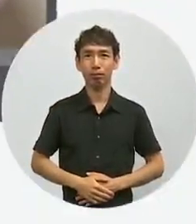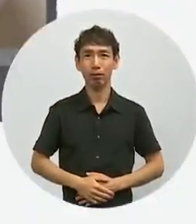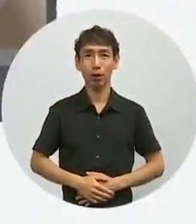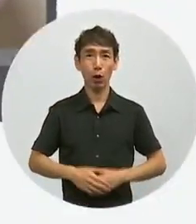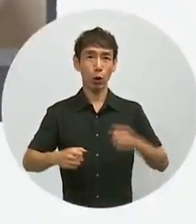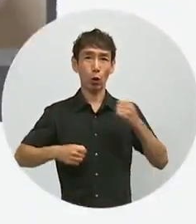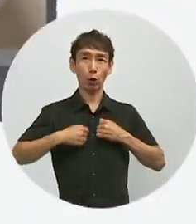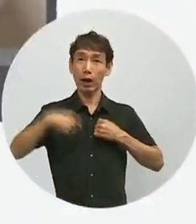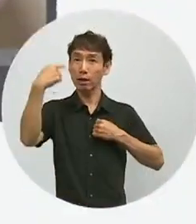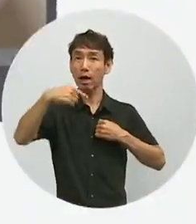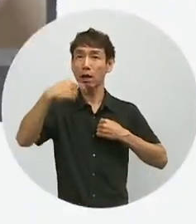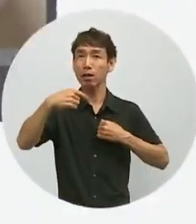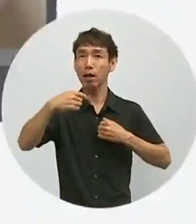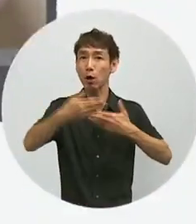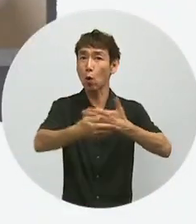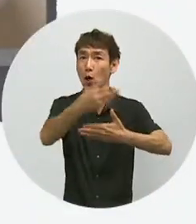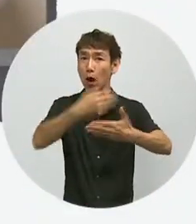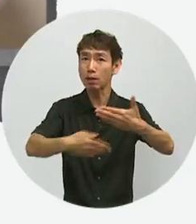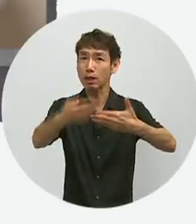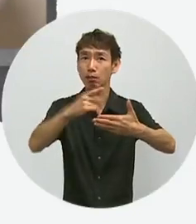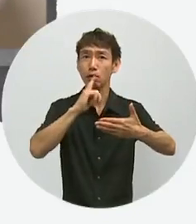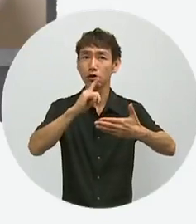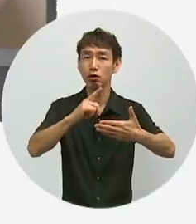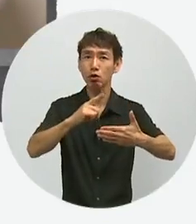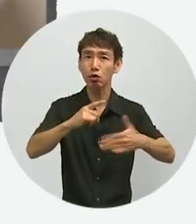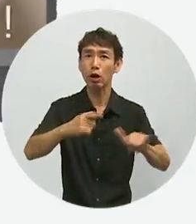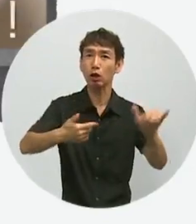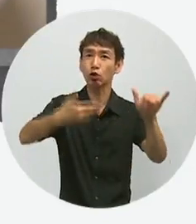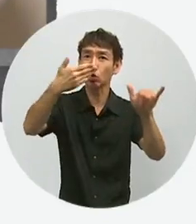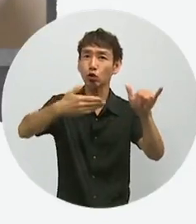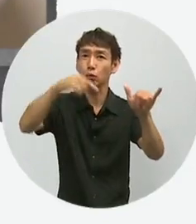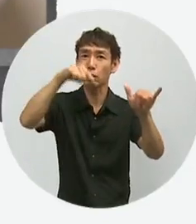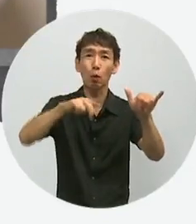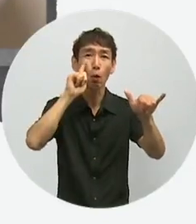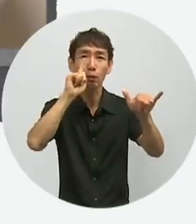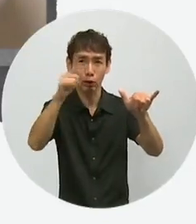ゴリラ先生の紙芝居は YouTube でも見ることができますので